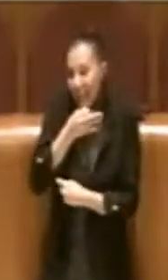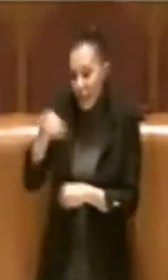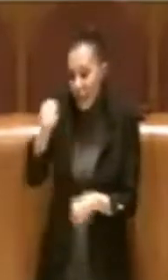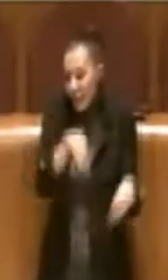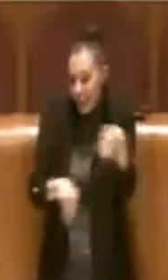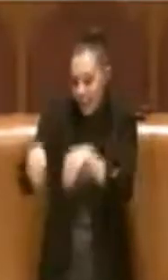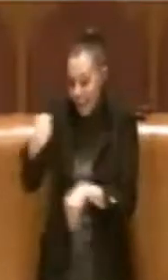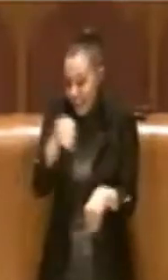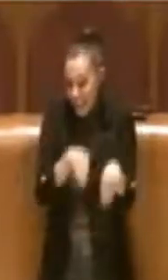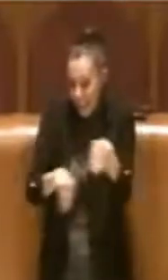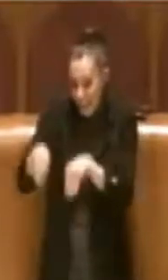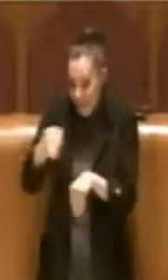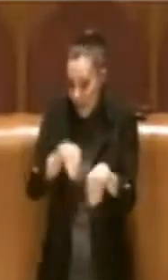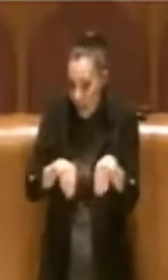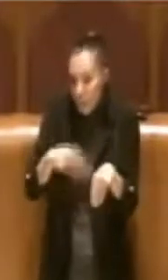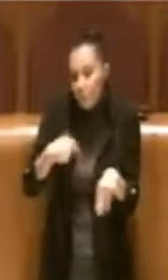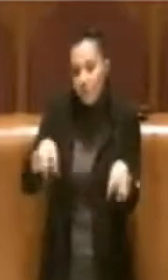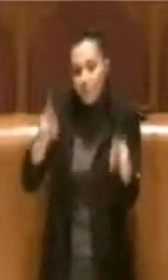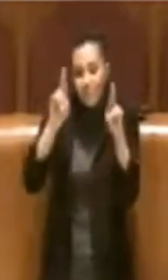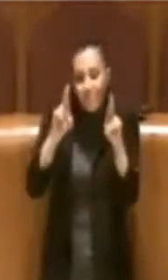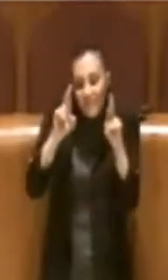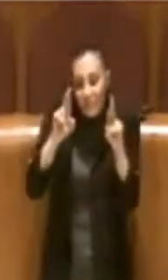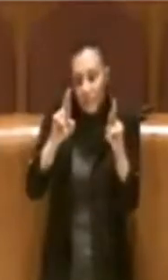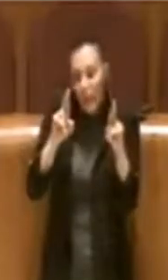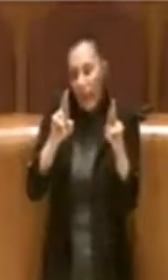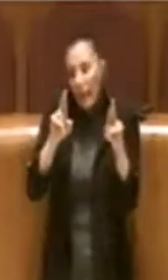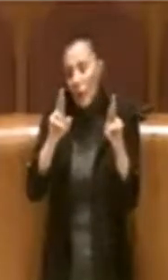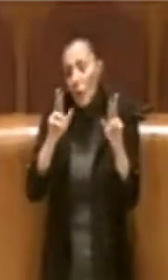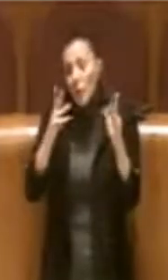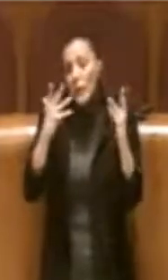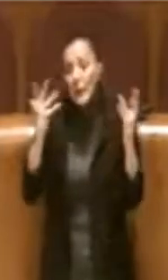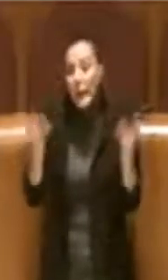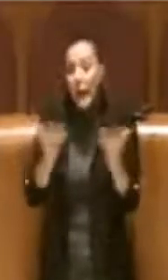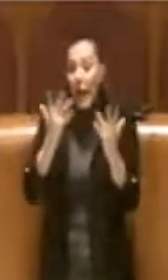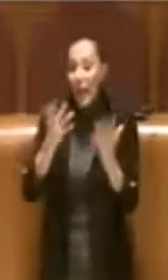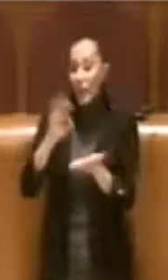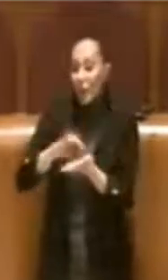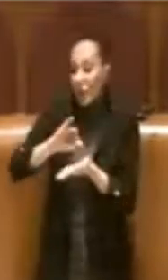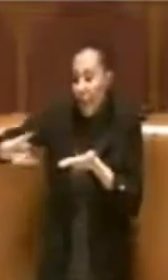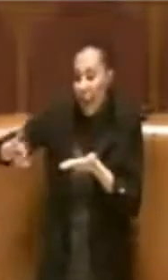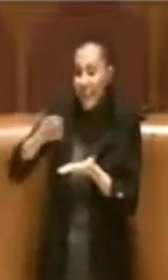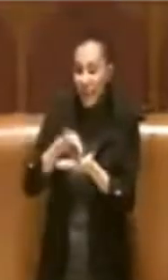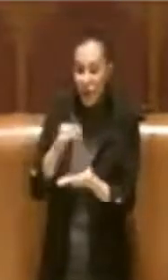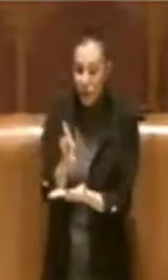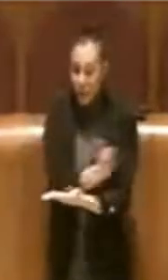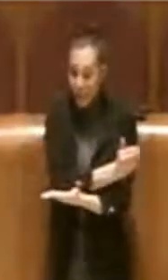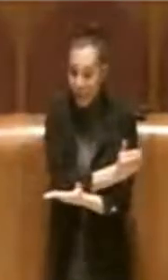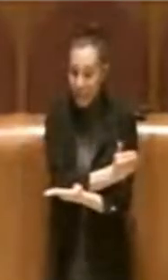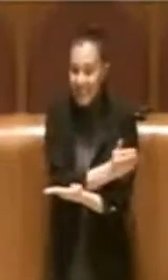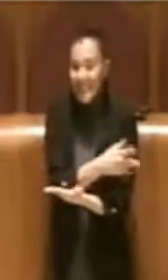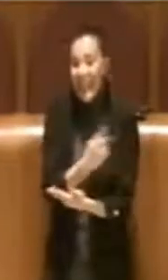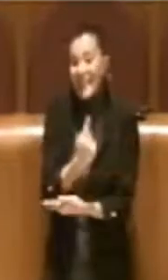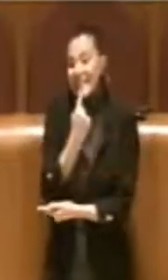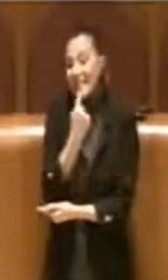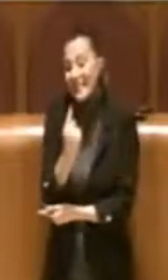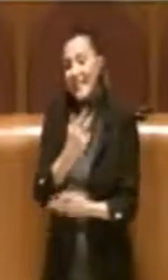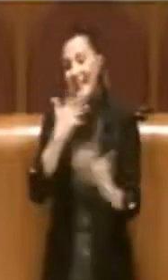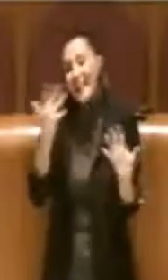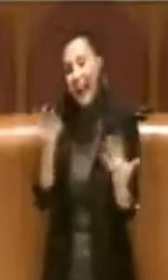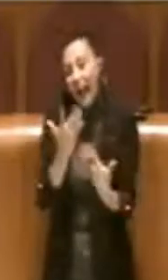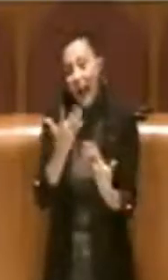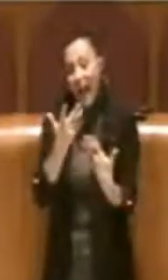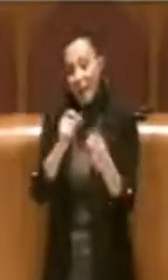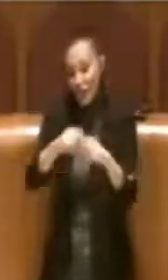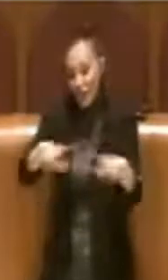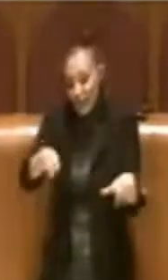dire spero inutilmente, che da parte del centrodestra e del centrosinistra si dica: guardate, alla città,